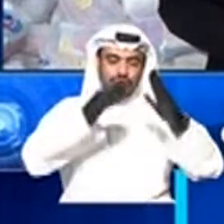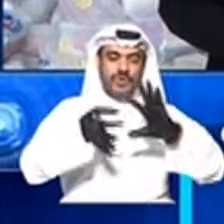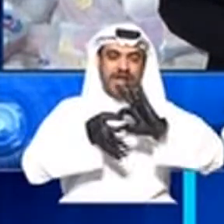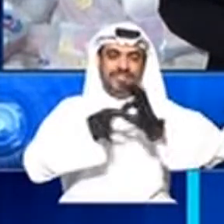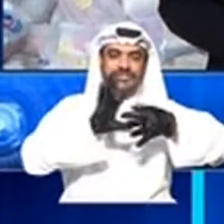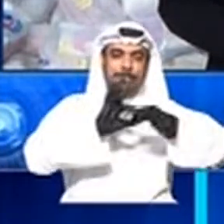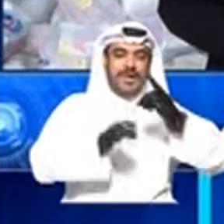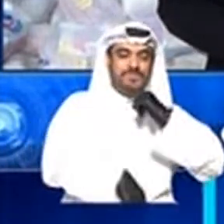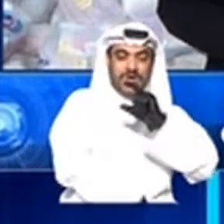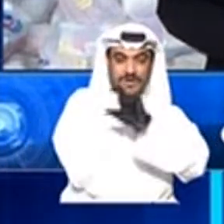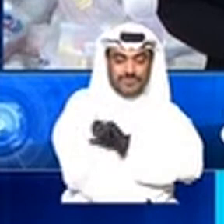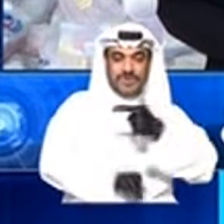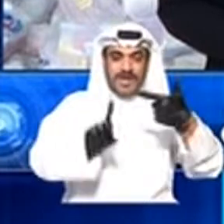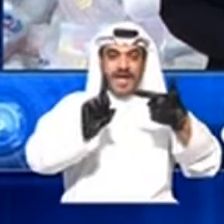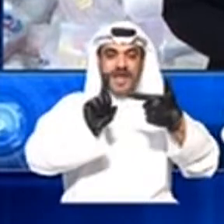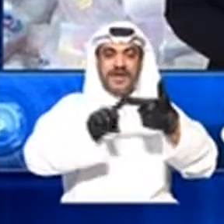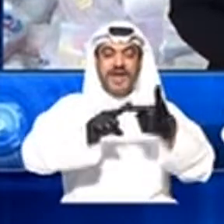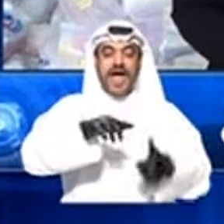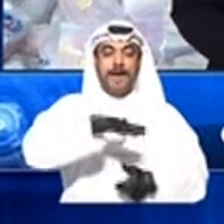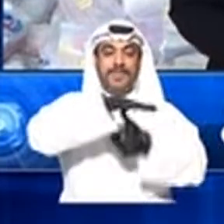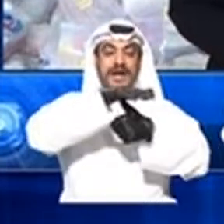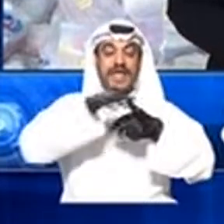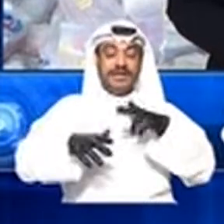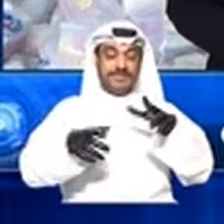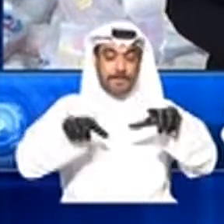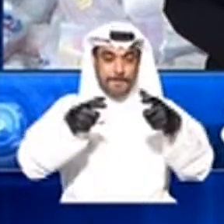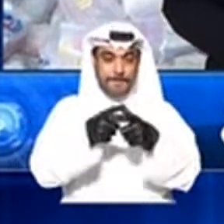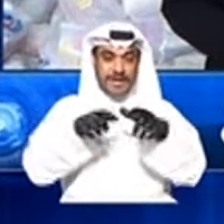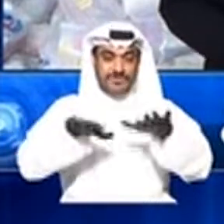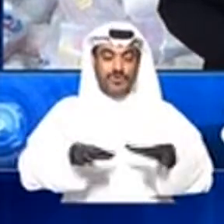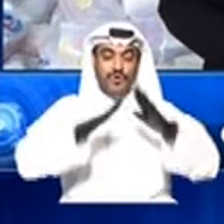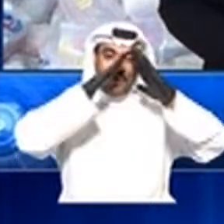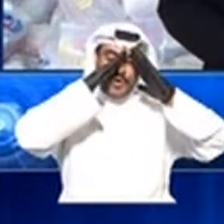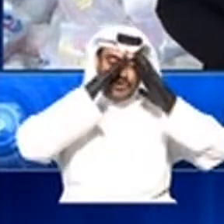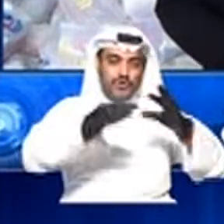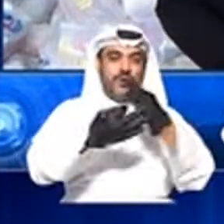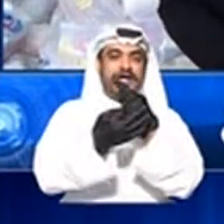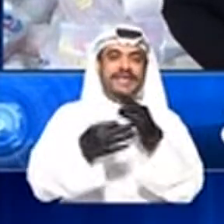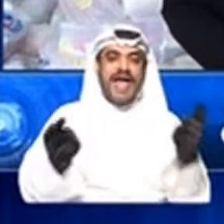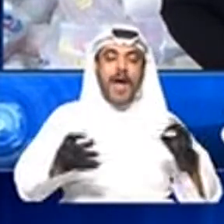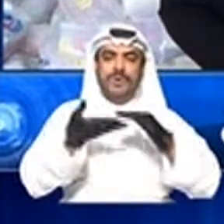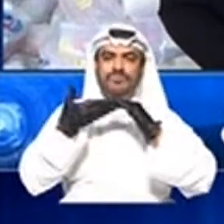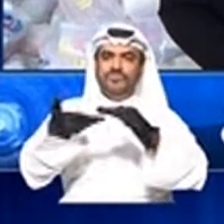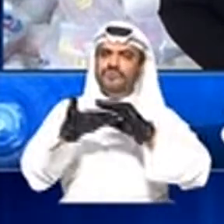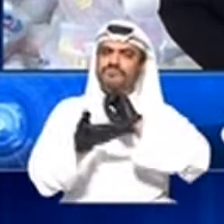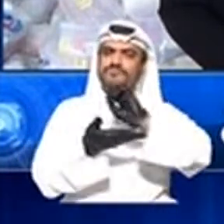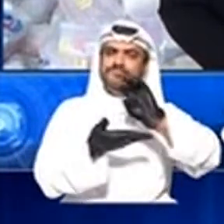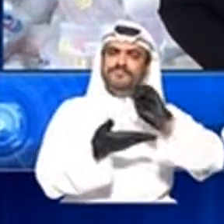موصول للأستاذ أنور الحساوي، وشكر كبير لجمعية الهلال الأحمر الكويتي على جهودها الكبيرة والحثيثة.